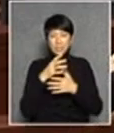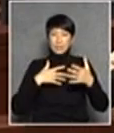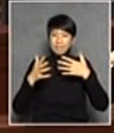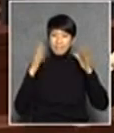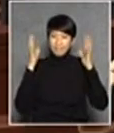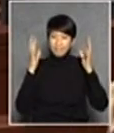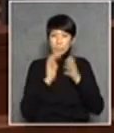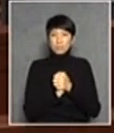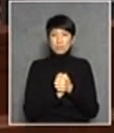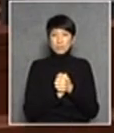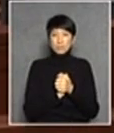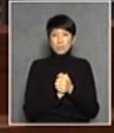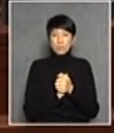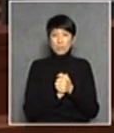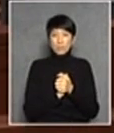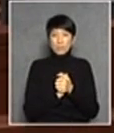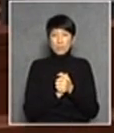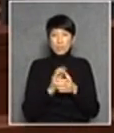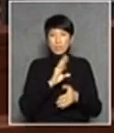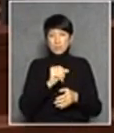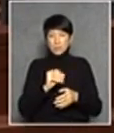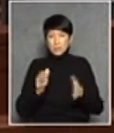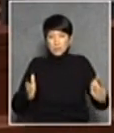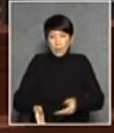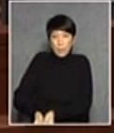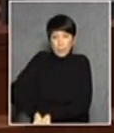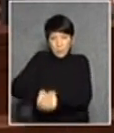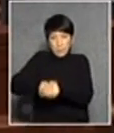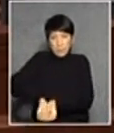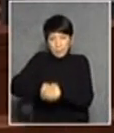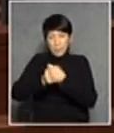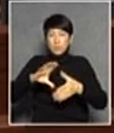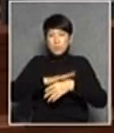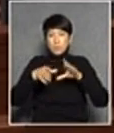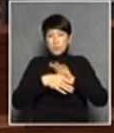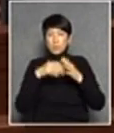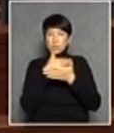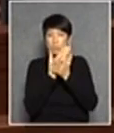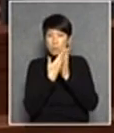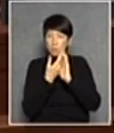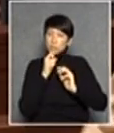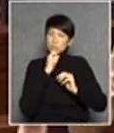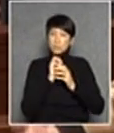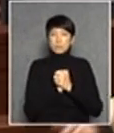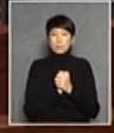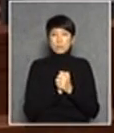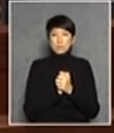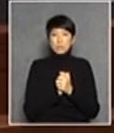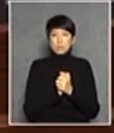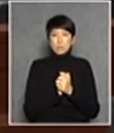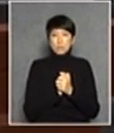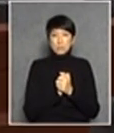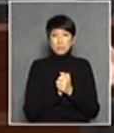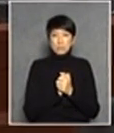連沙灘排球賽嘅大事啦，嚇、啊、文化嘅運動嘅乜嘢都有啦。咁可唔可以除